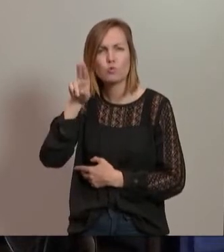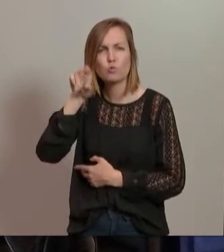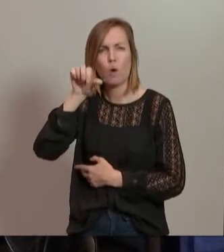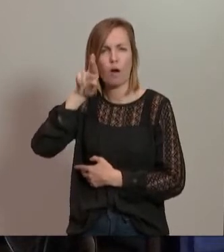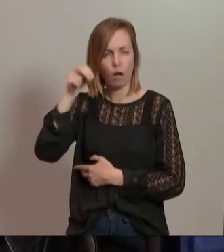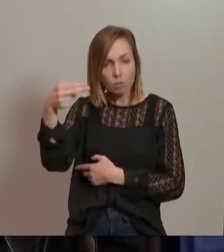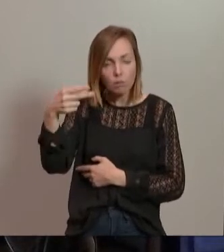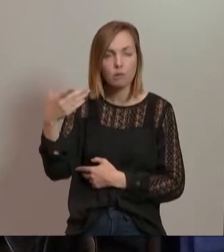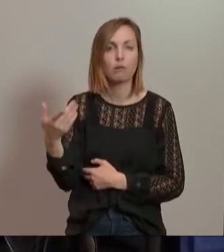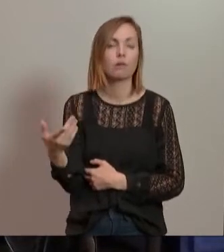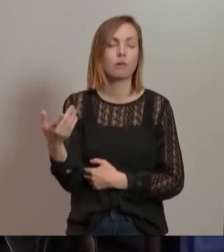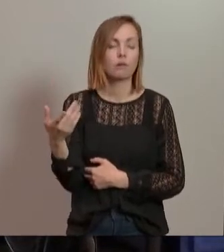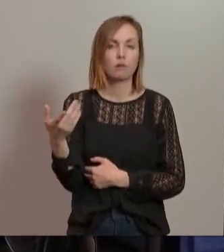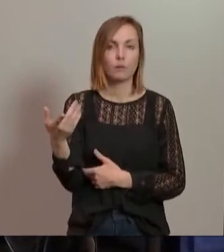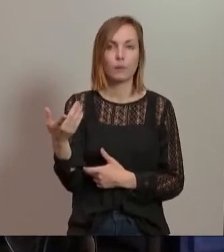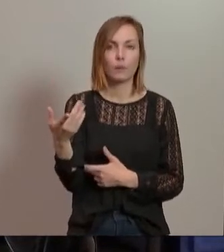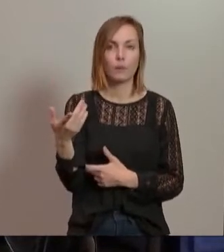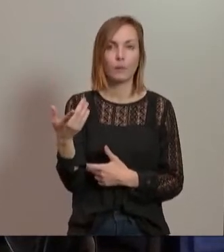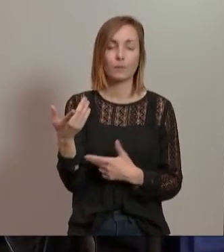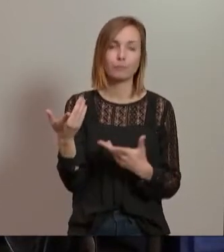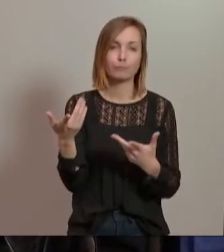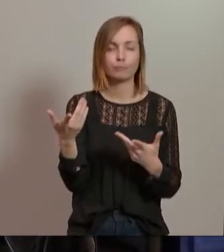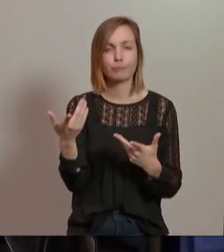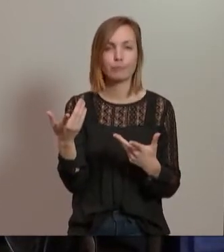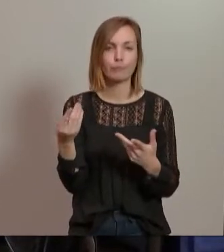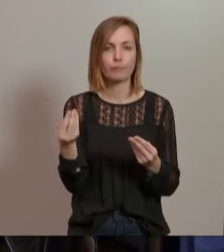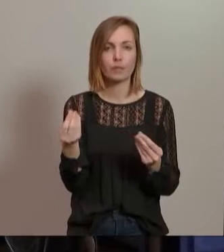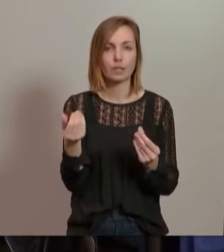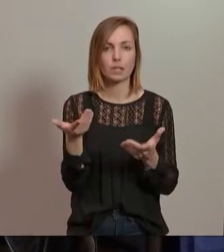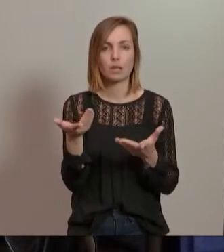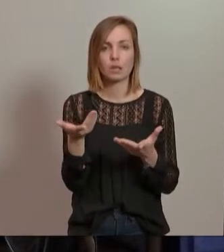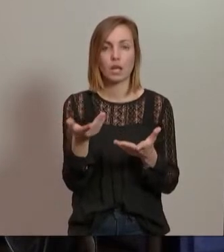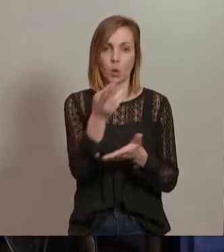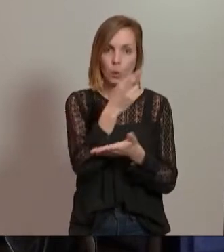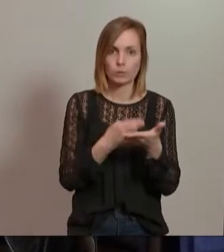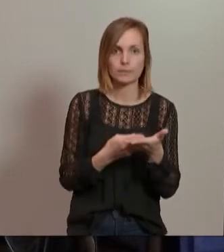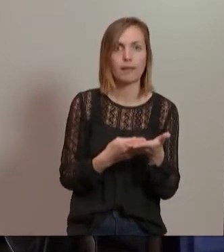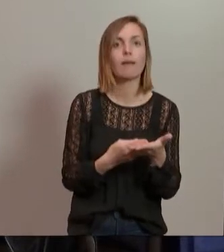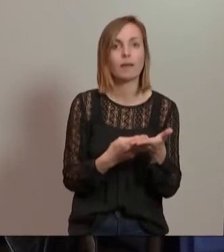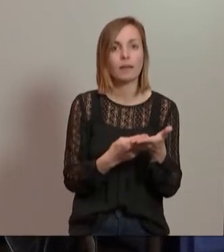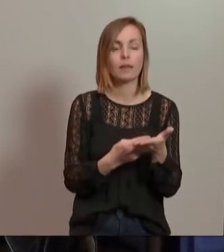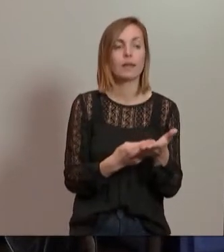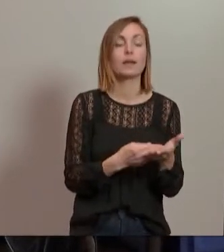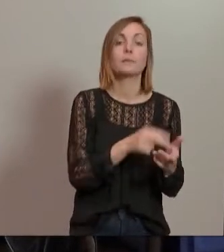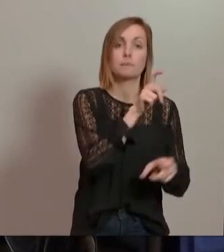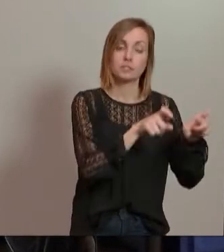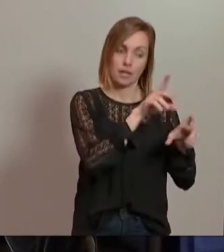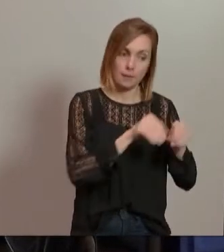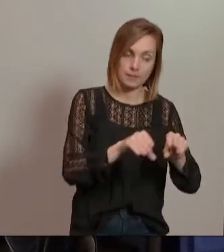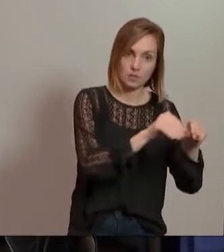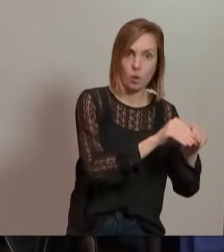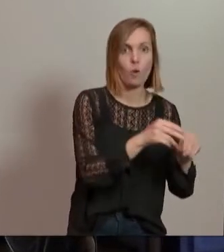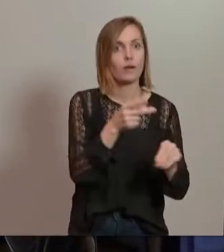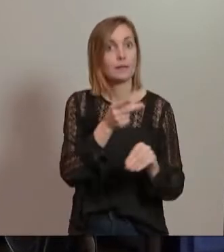concernant l'état, si je puis dire, arrosé du rapport entre les habitants et la